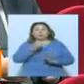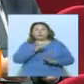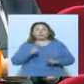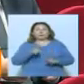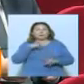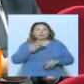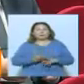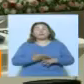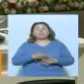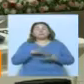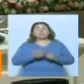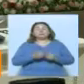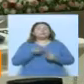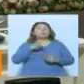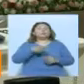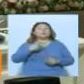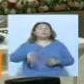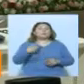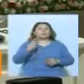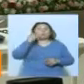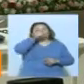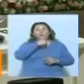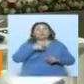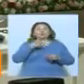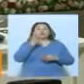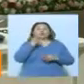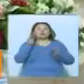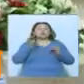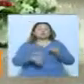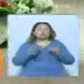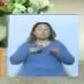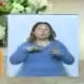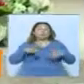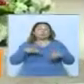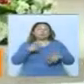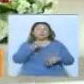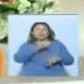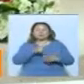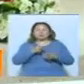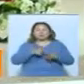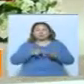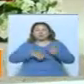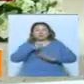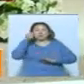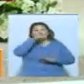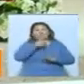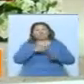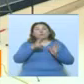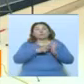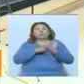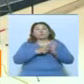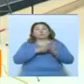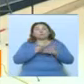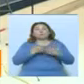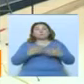По официальным данным, в 2022 году 400 тысяч автомобилей ездили на газу. С начала этого года количество достигло почти 800